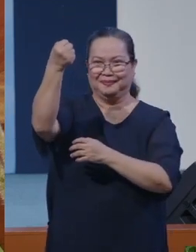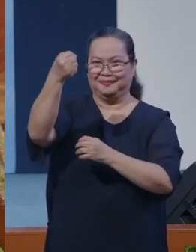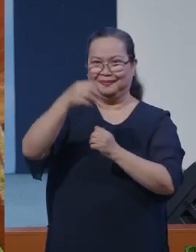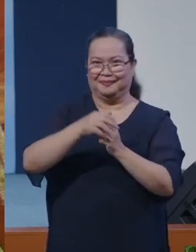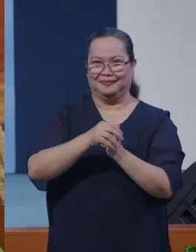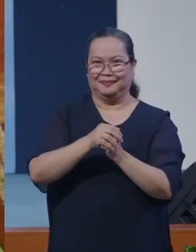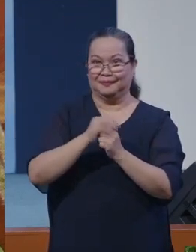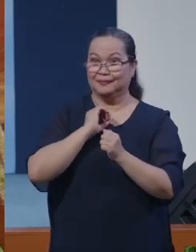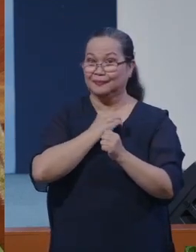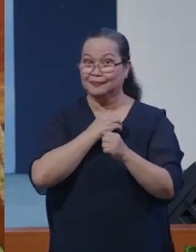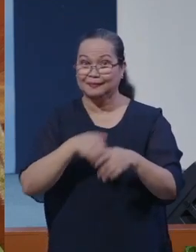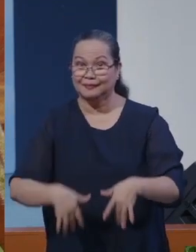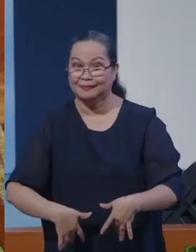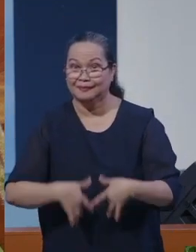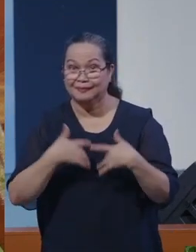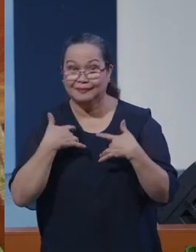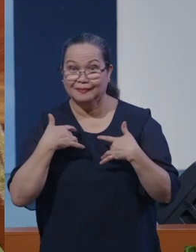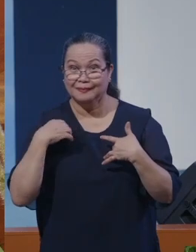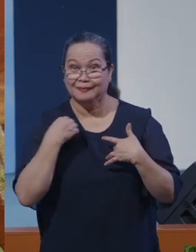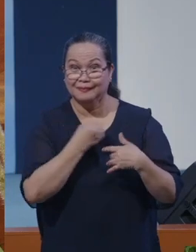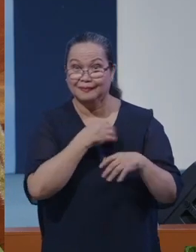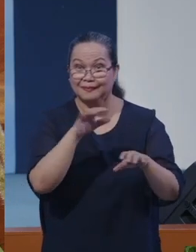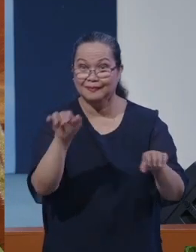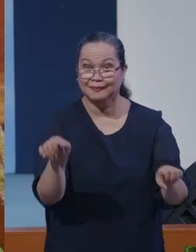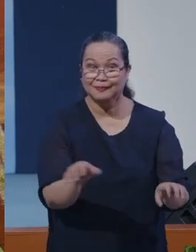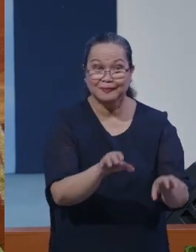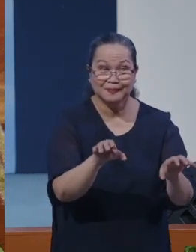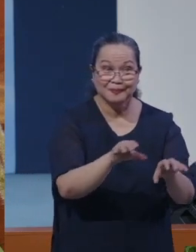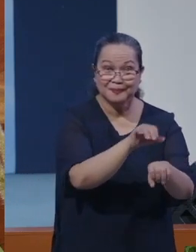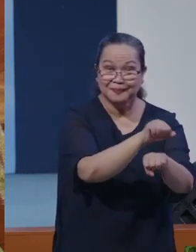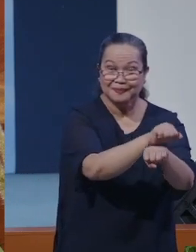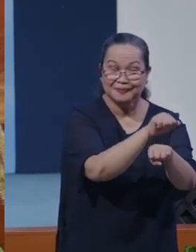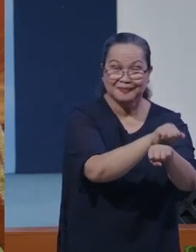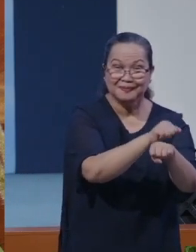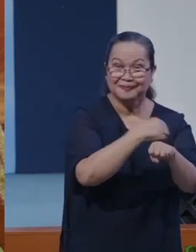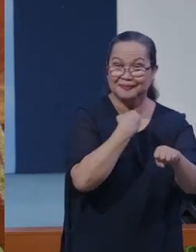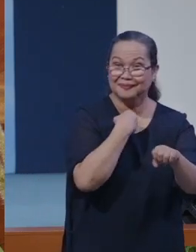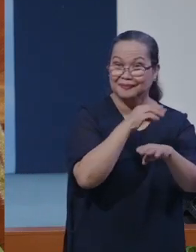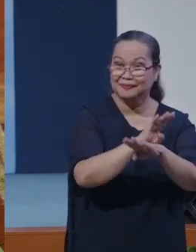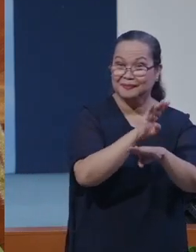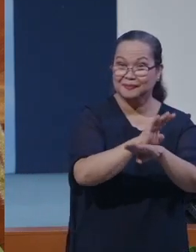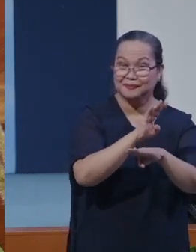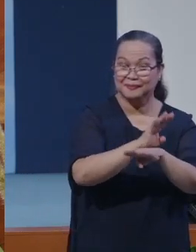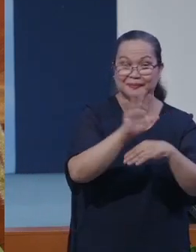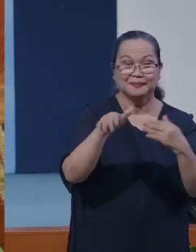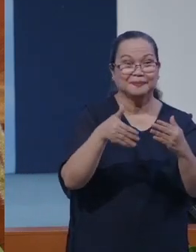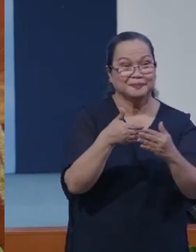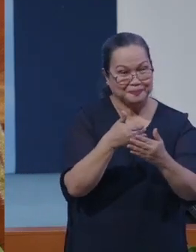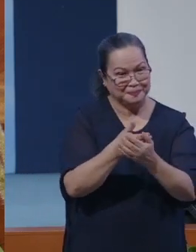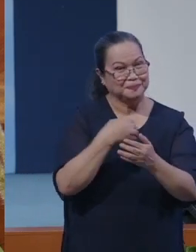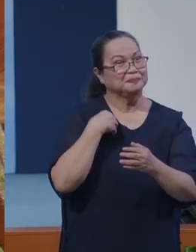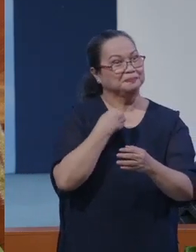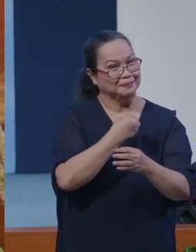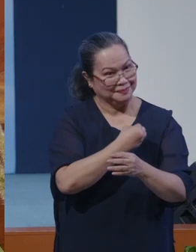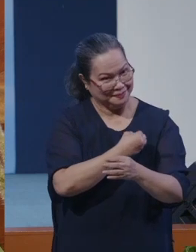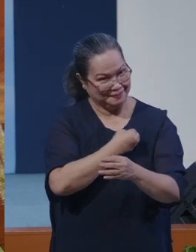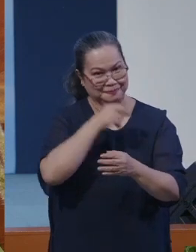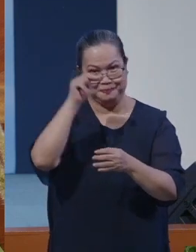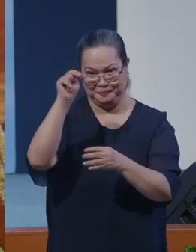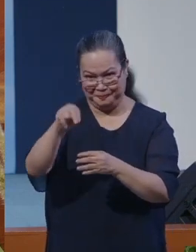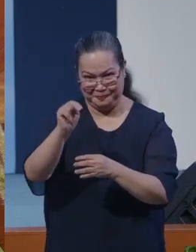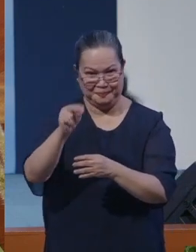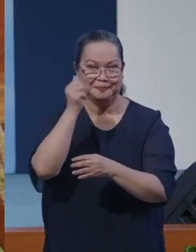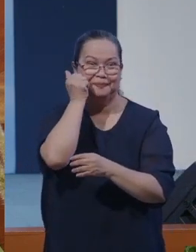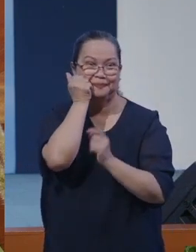ng ating buhay, ng ating trabaho, ng ating negosyo, ng ating mga